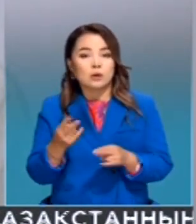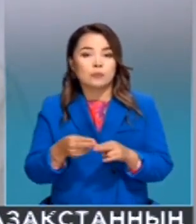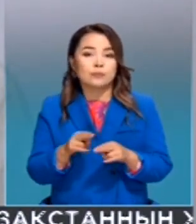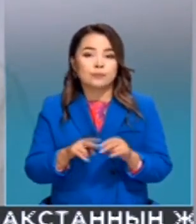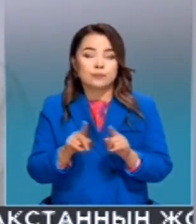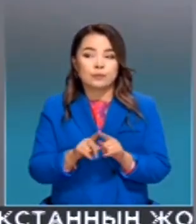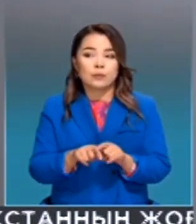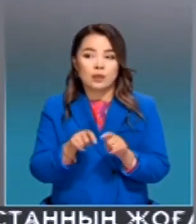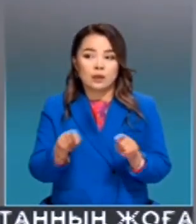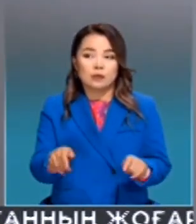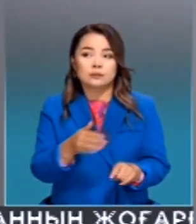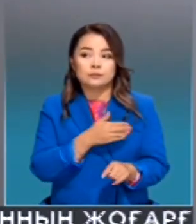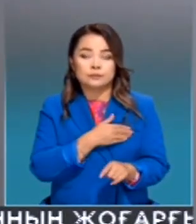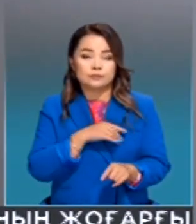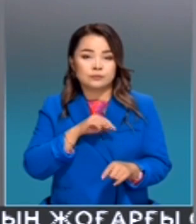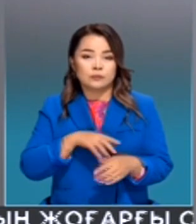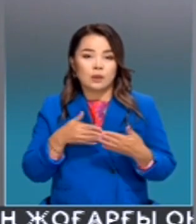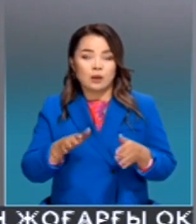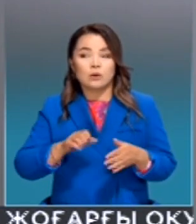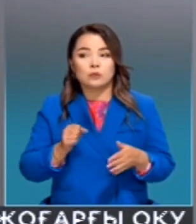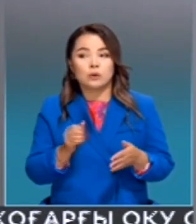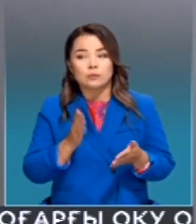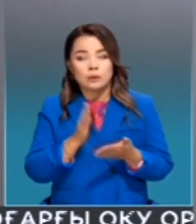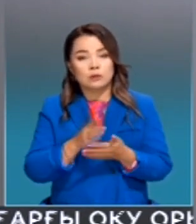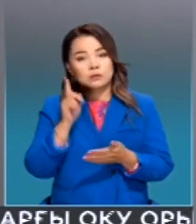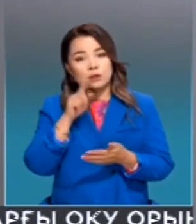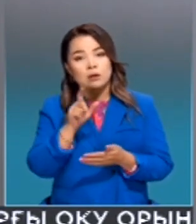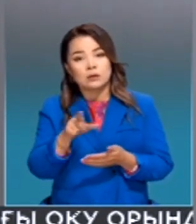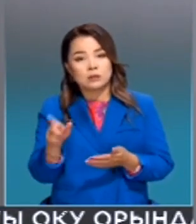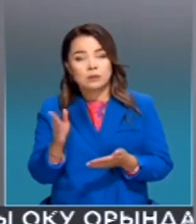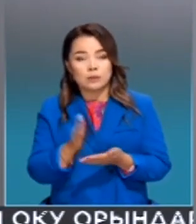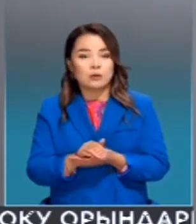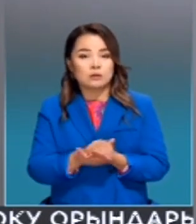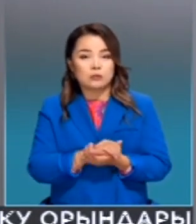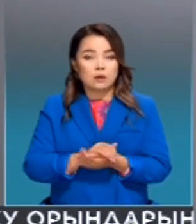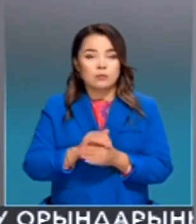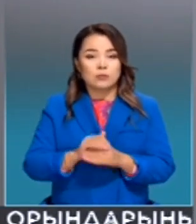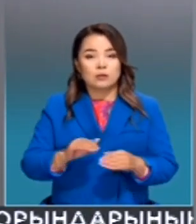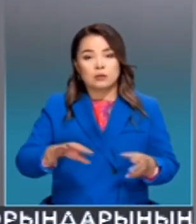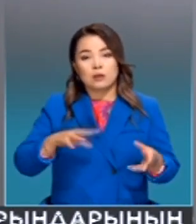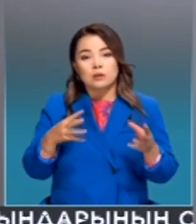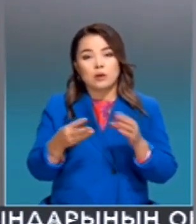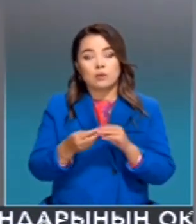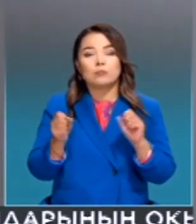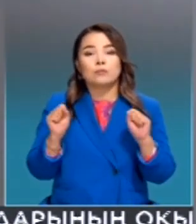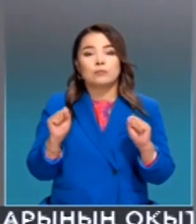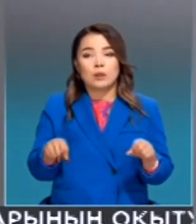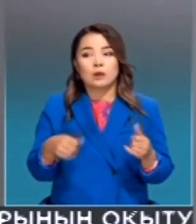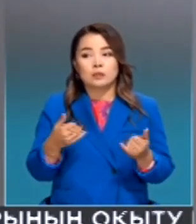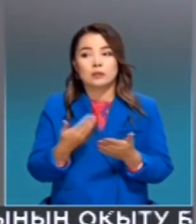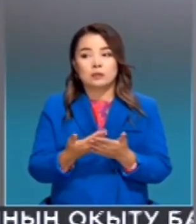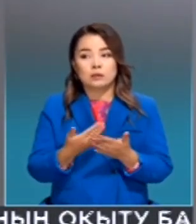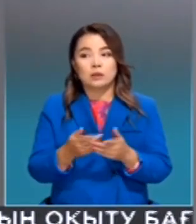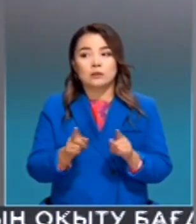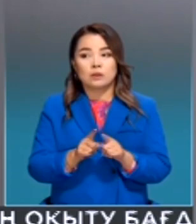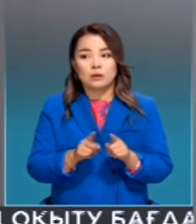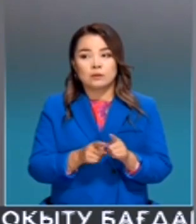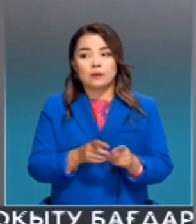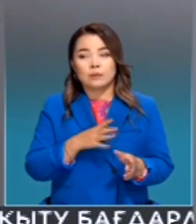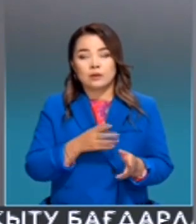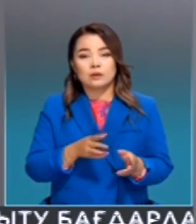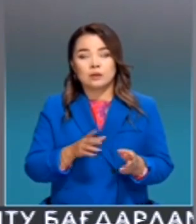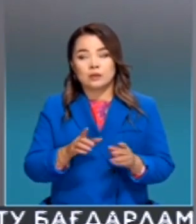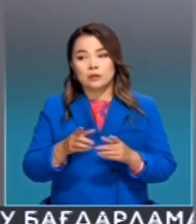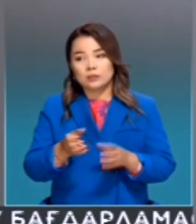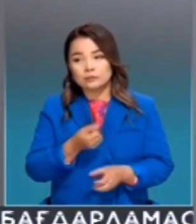біз ашқымыз келеді. Адам таниды, достары бар, ортаға бейім балады енді, бұлай кегенде. Мысалы, шөп, ана жылатын, әзеліне